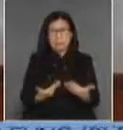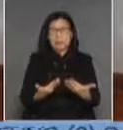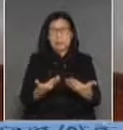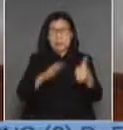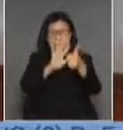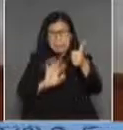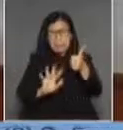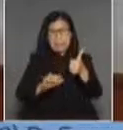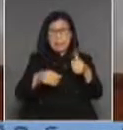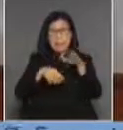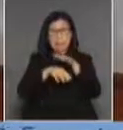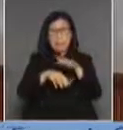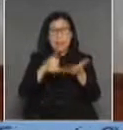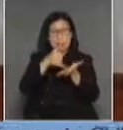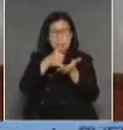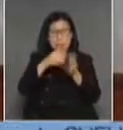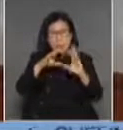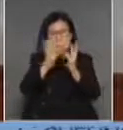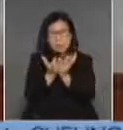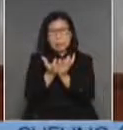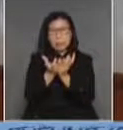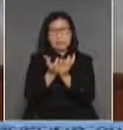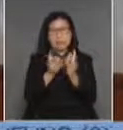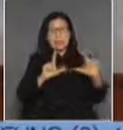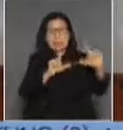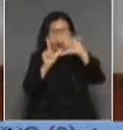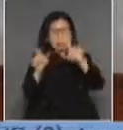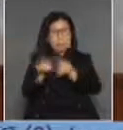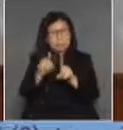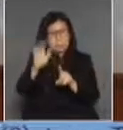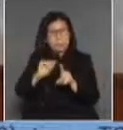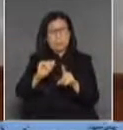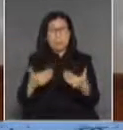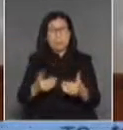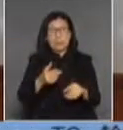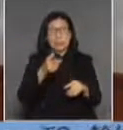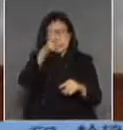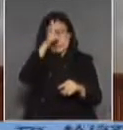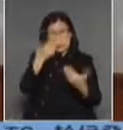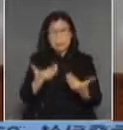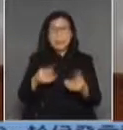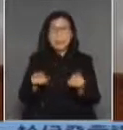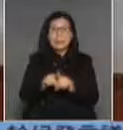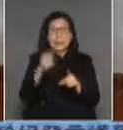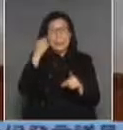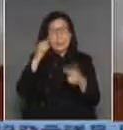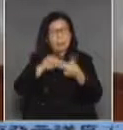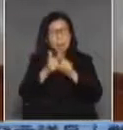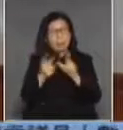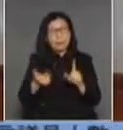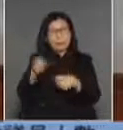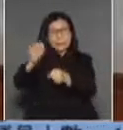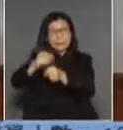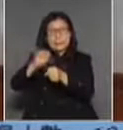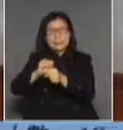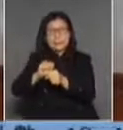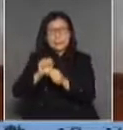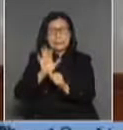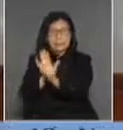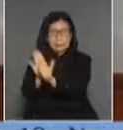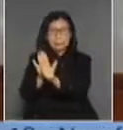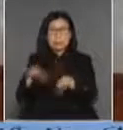市民和弱勢社群的生活。我促請政府採取有效的措施，加強打擊非法勞